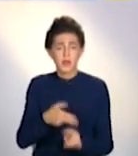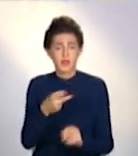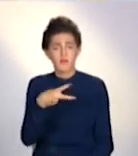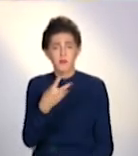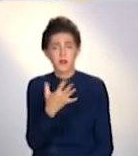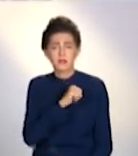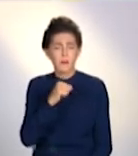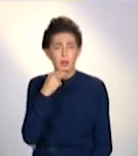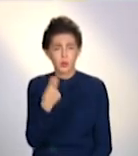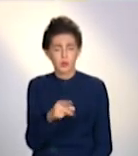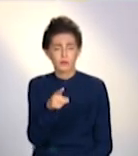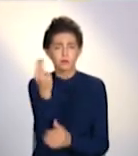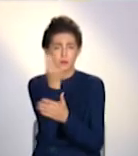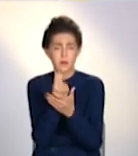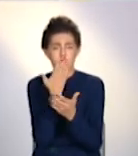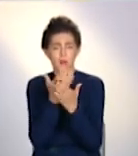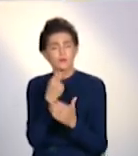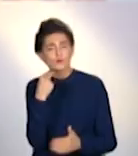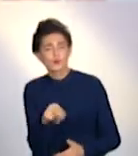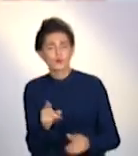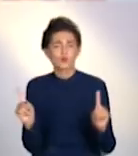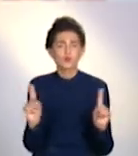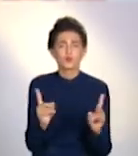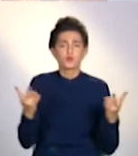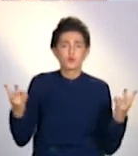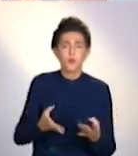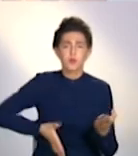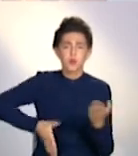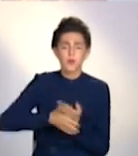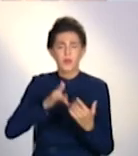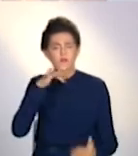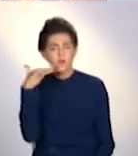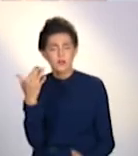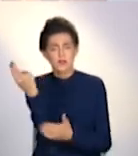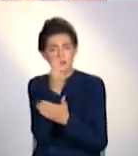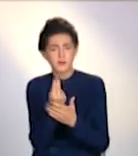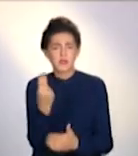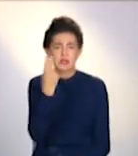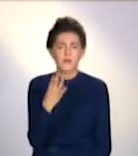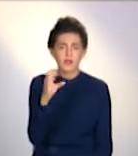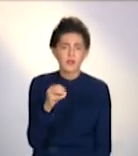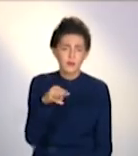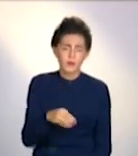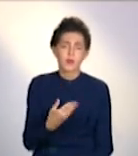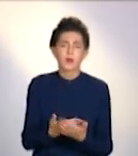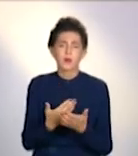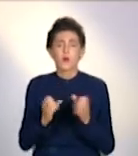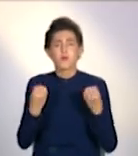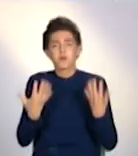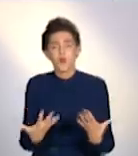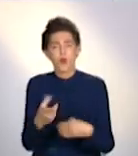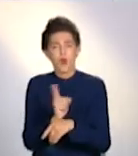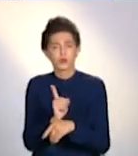25 найкращих. Щоб показати, що таке допомога, одним знадобилося різноманіття фарб, іншим було достатньо звичайного